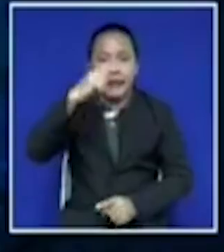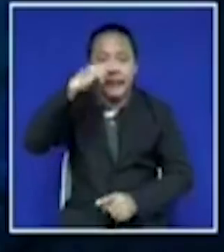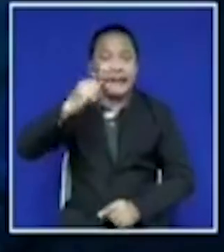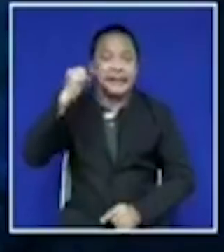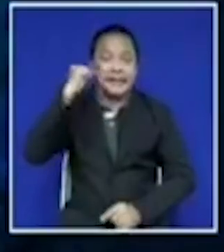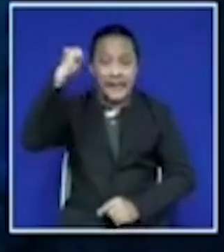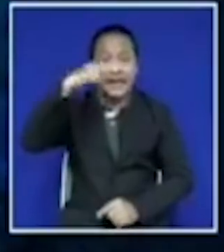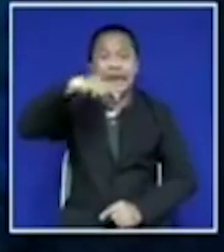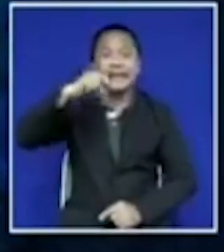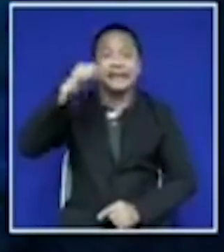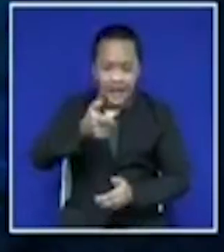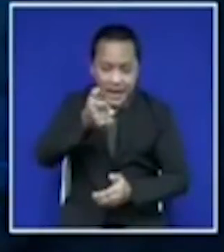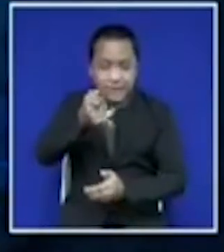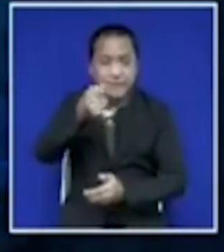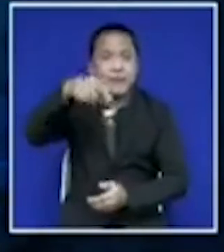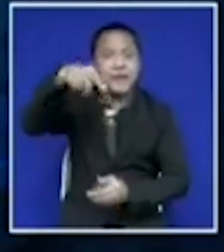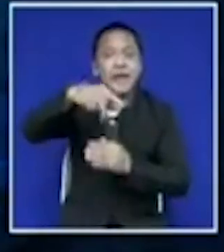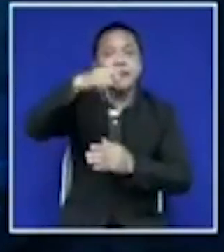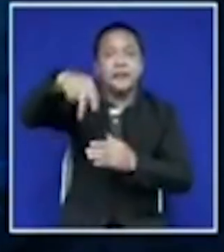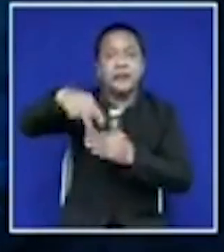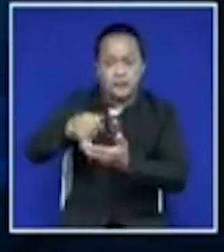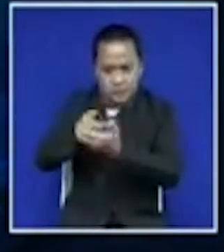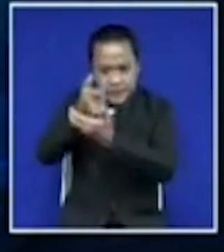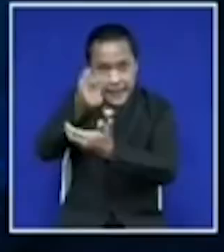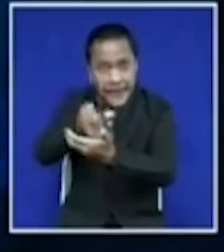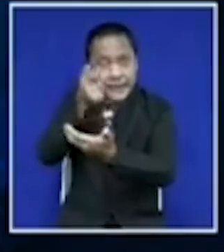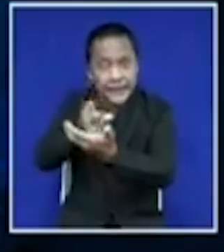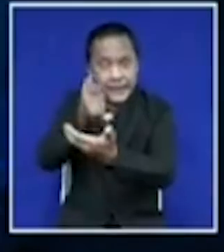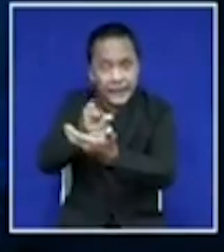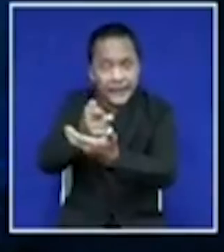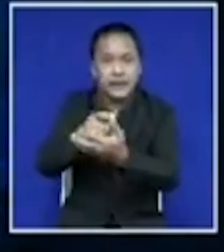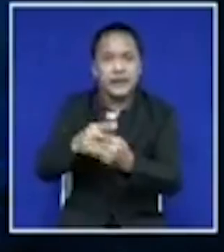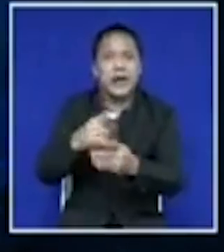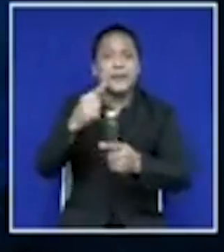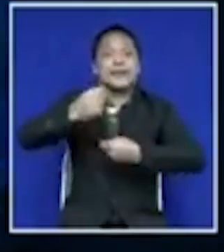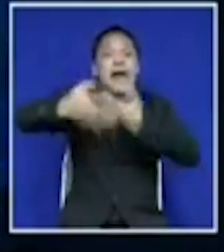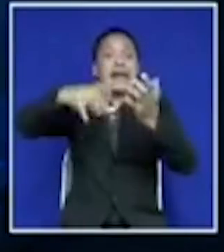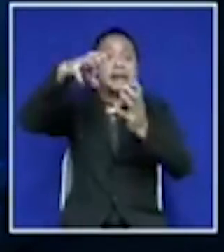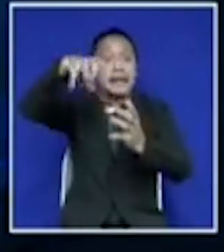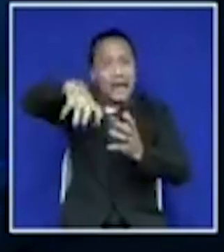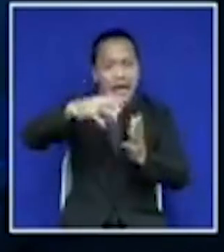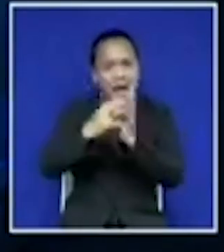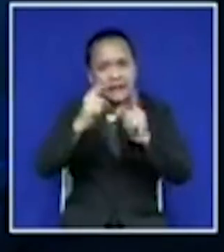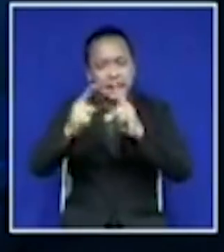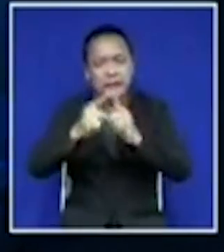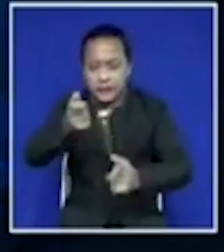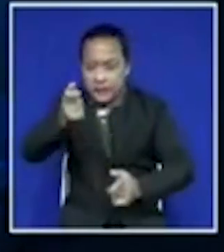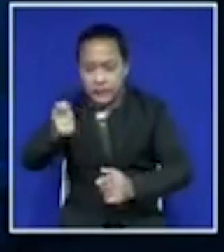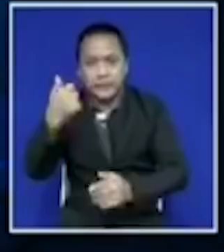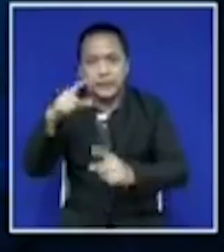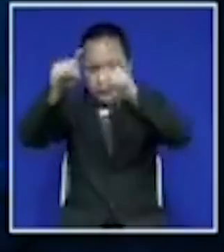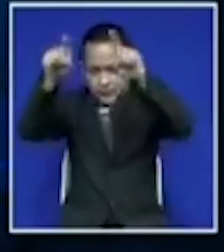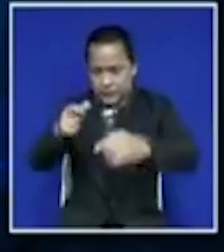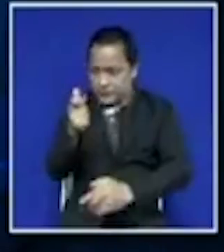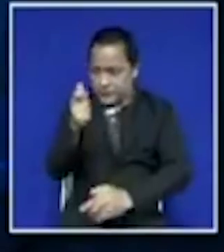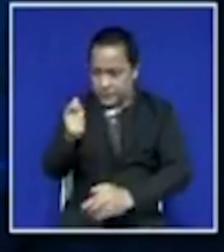ครับมีชุดข้อมูลที่ผมว่าตอนนี้ต้องเข้มเรื่องตรงนี้นะครับจะไปตลาดกลางท่านก็มีสแกนไทยชนะเลยนะครับนี่ถ้